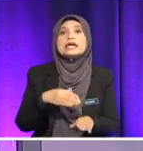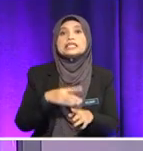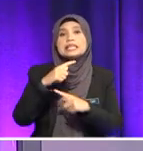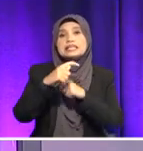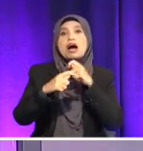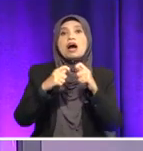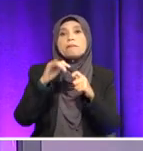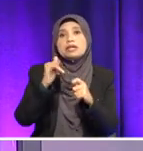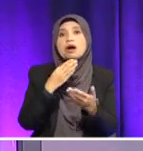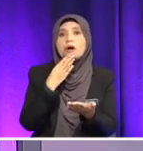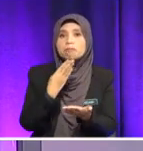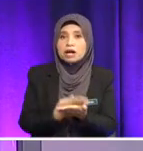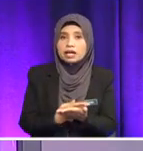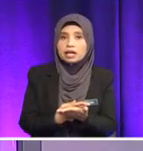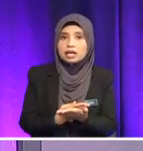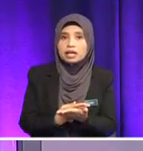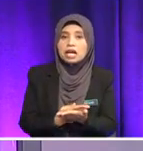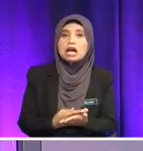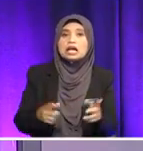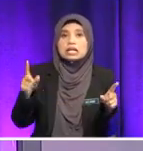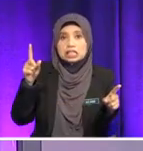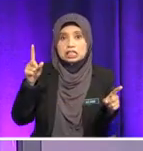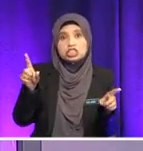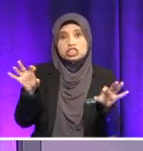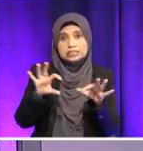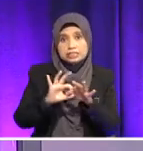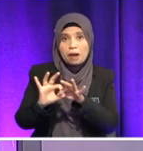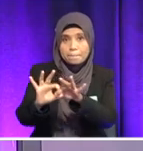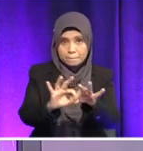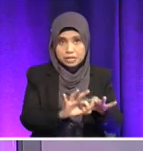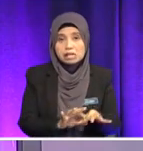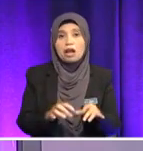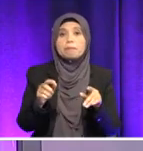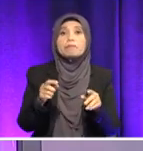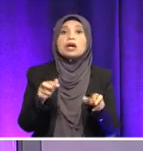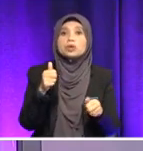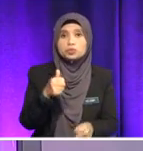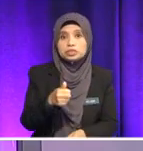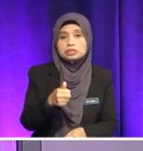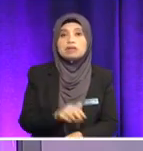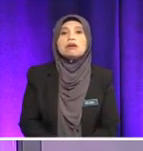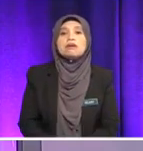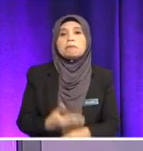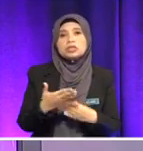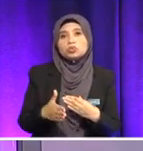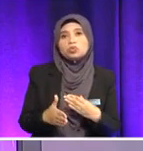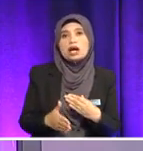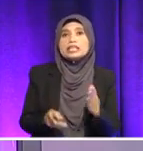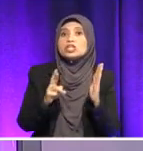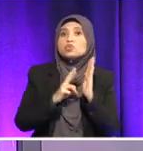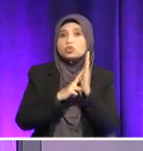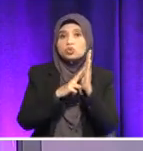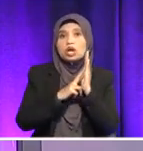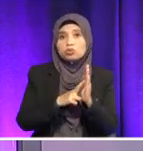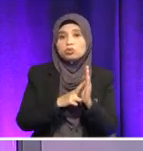ini kolaborasinya Baik flip classroom yang dilakukan perujukan awal yang dibuat oleh mereka membawa maklumat yang baik dan